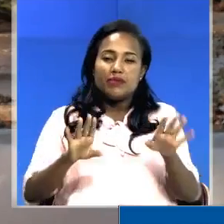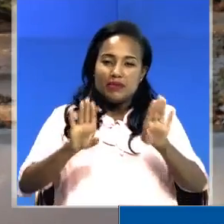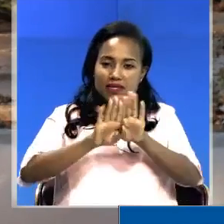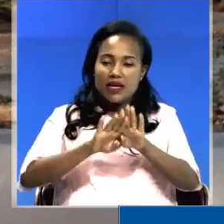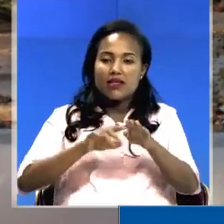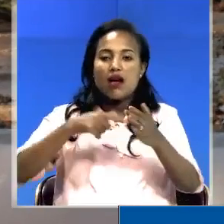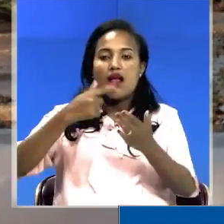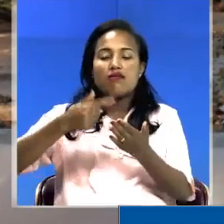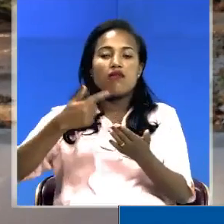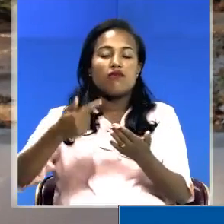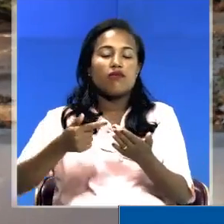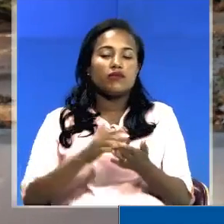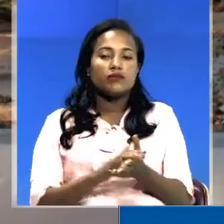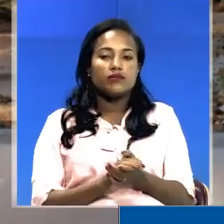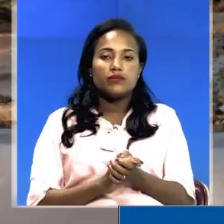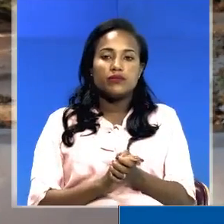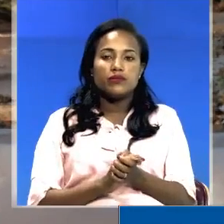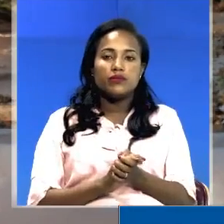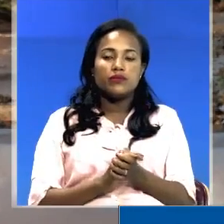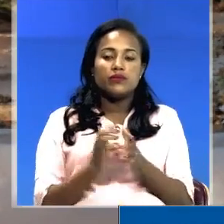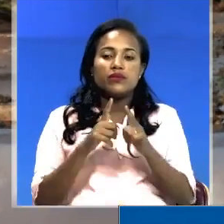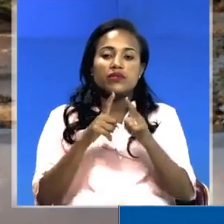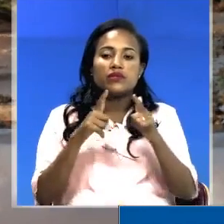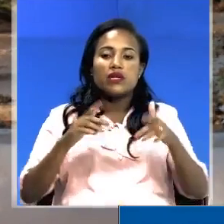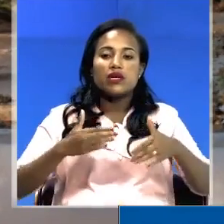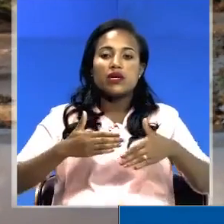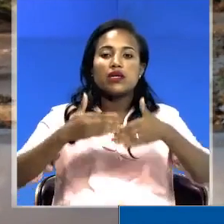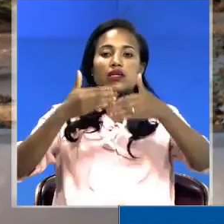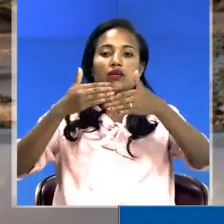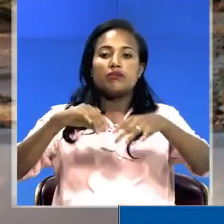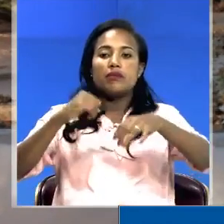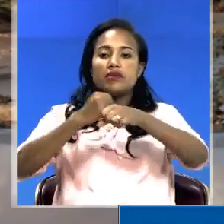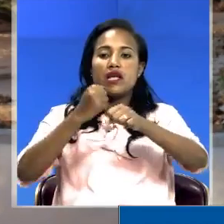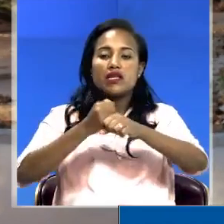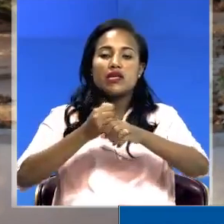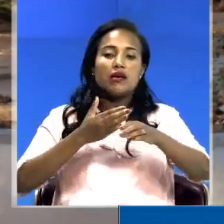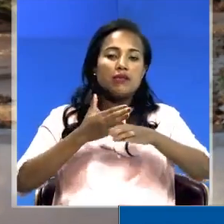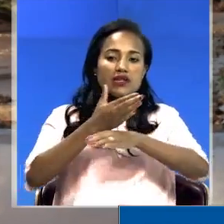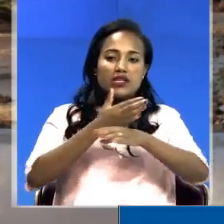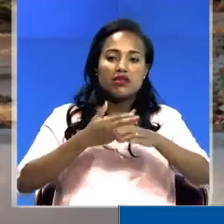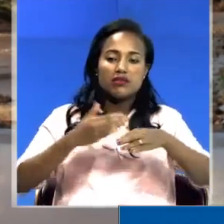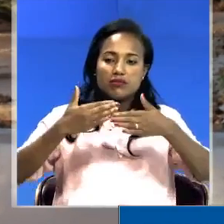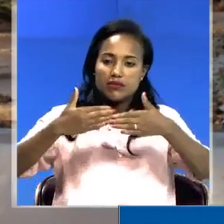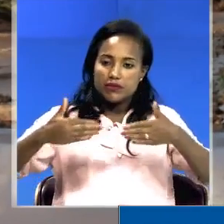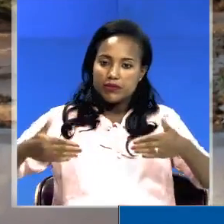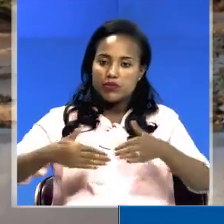አልፎም ትልቅ ግድብ በመስራት በእንጨቱ ክትር በማድረግ